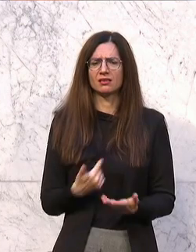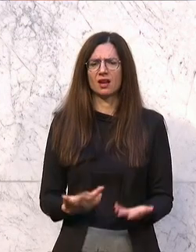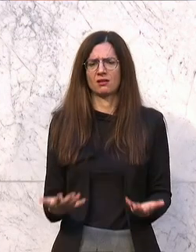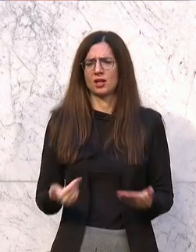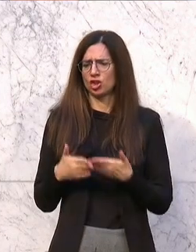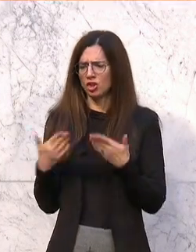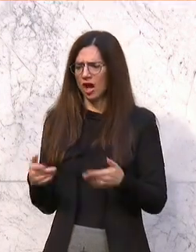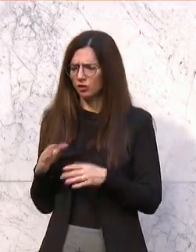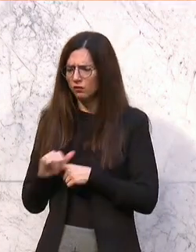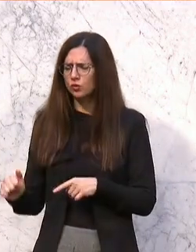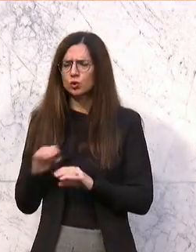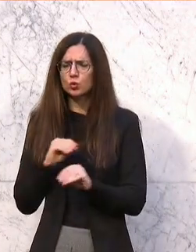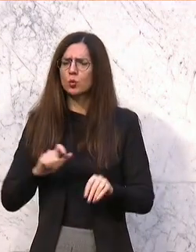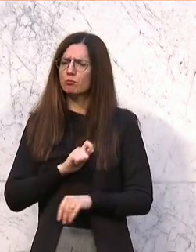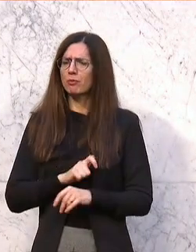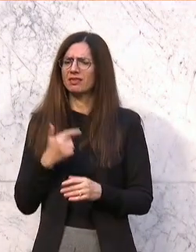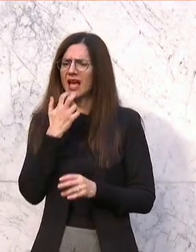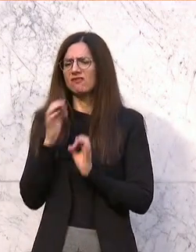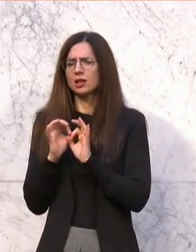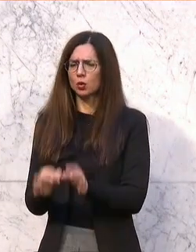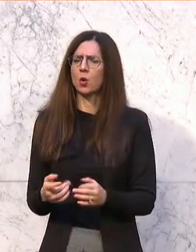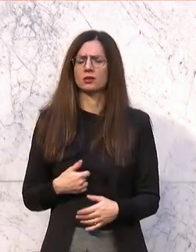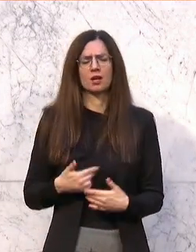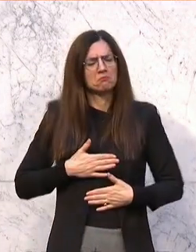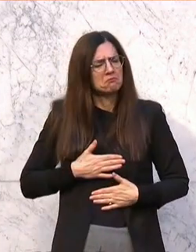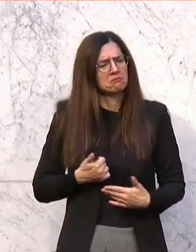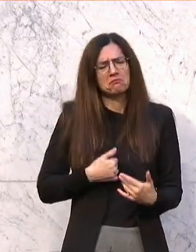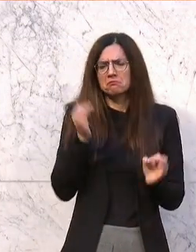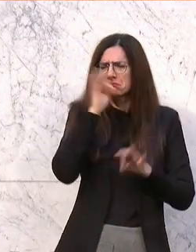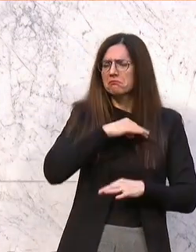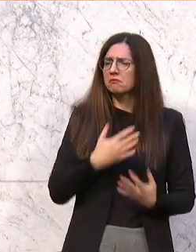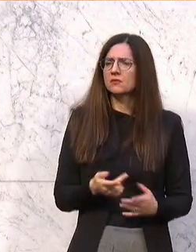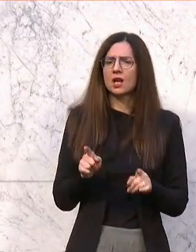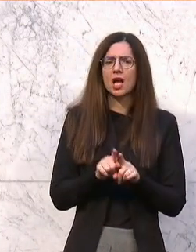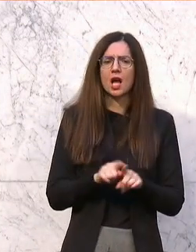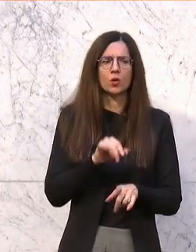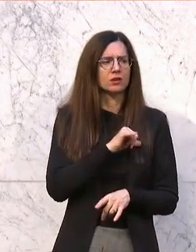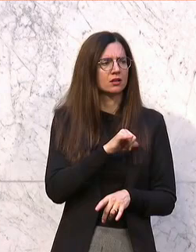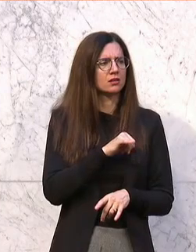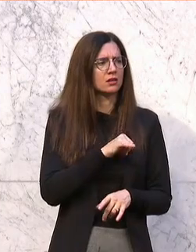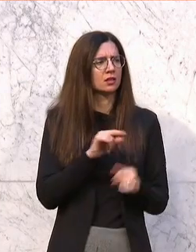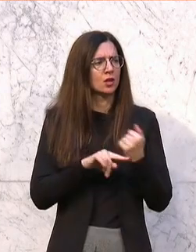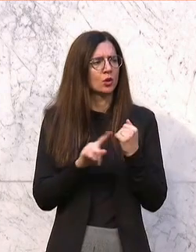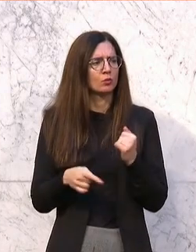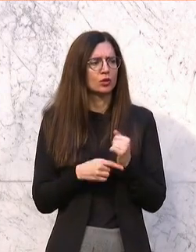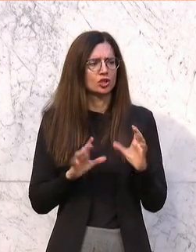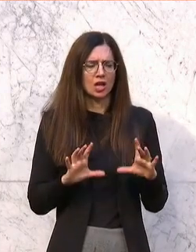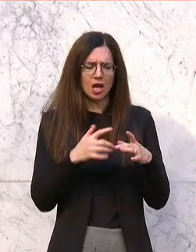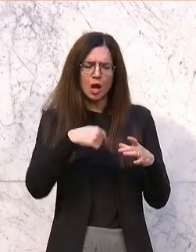euch wurscht. Wichtig ist, dass die Parteilinie gehalten wird. Es ist mir echt schade. Und wisst ihr, was noch interessant ist gewesen? Im